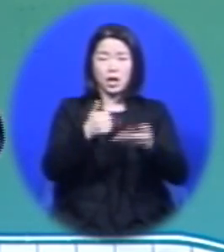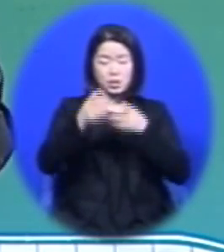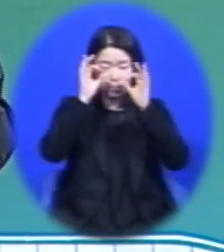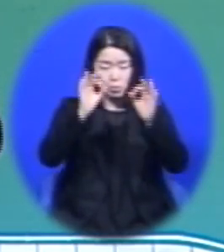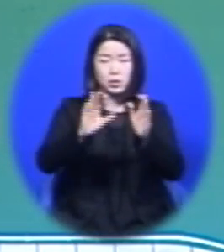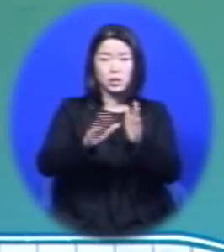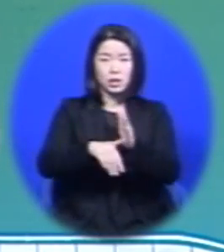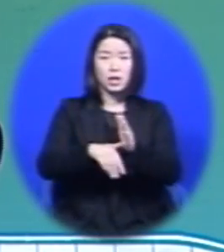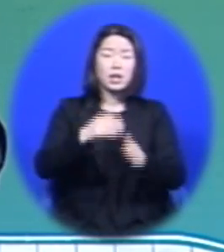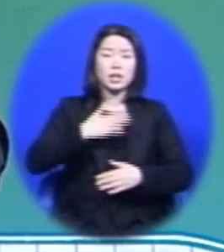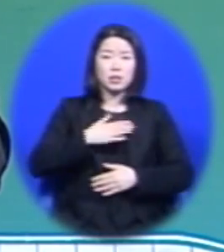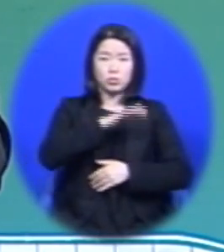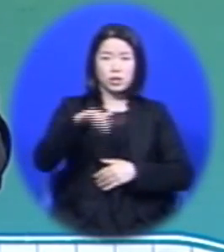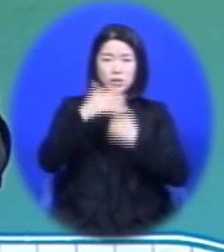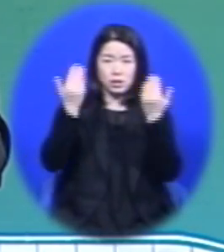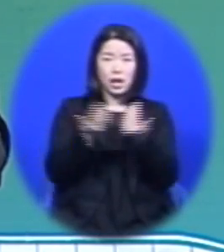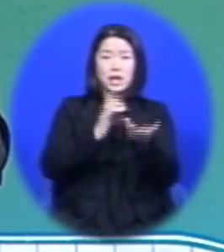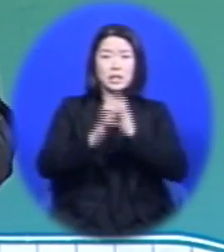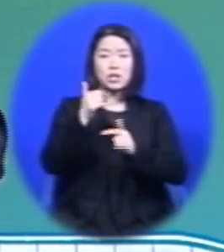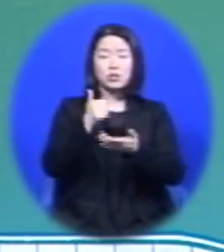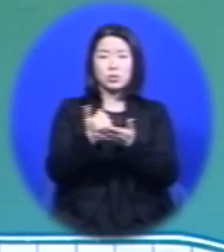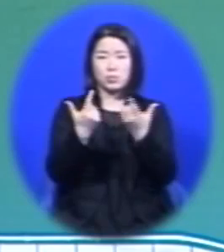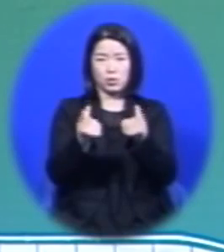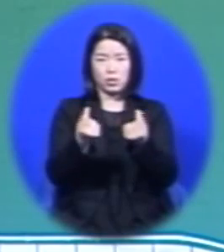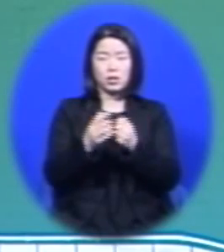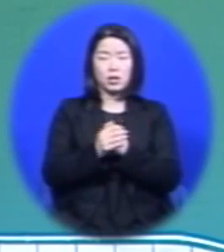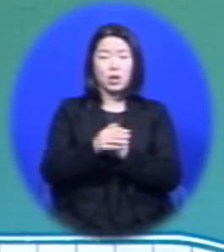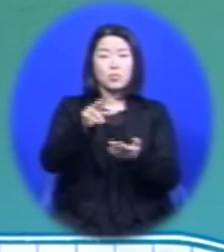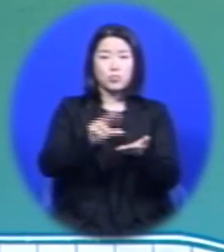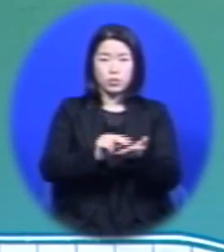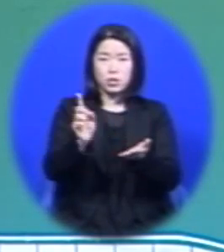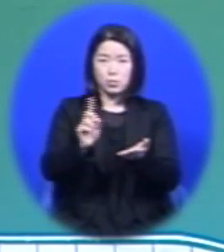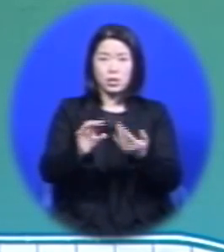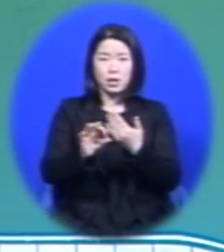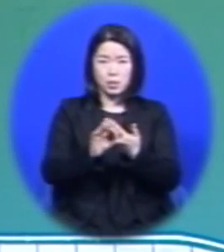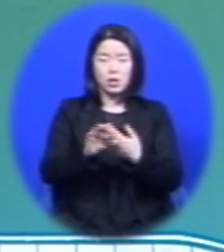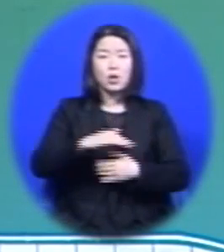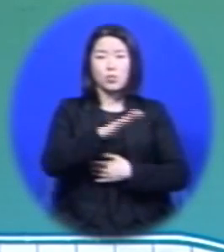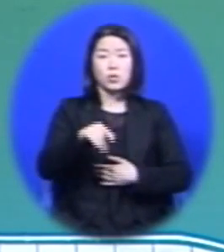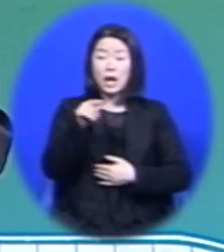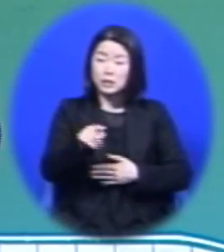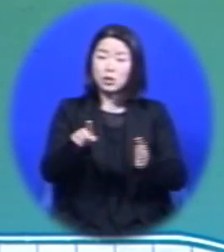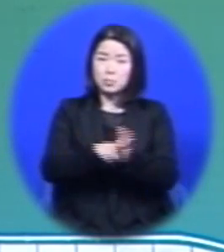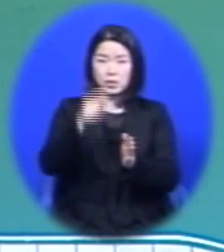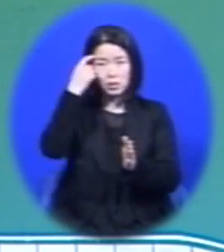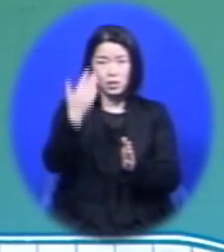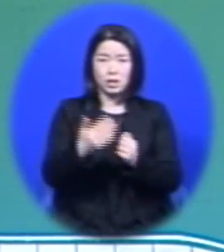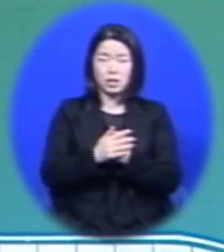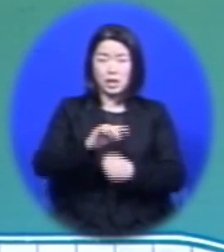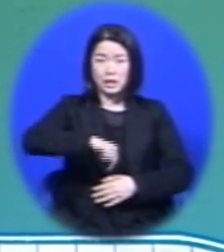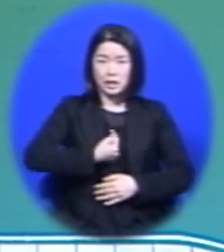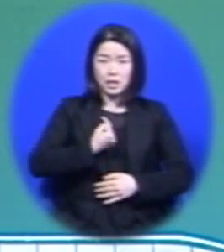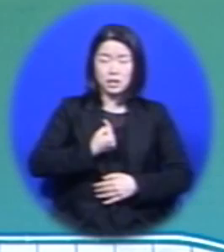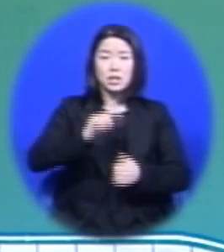다 예수님 자리입니다. 문제는 그걸 믿느냐 하는 겁니다. 자신도 그걸 믿느냐